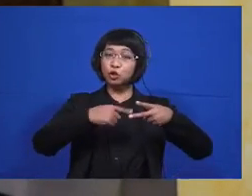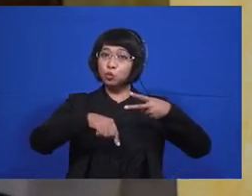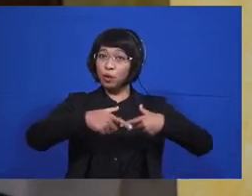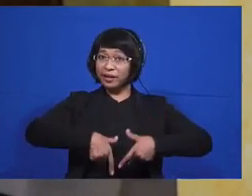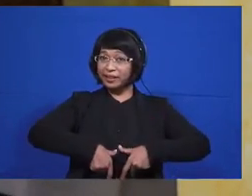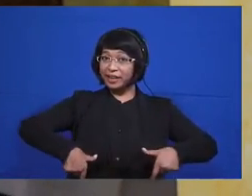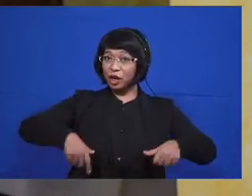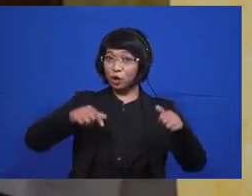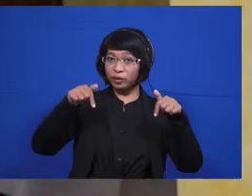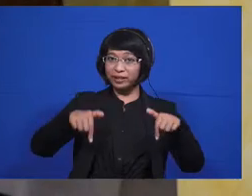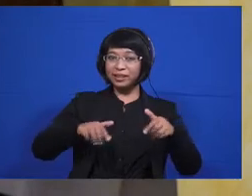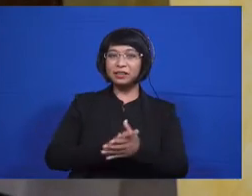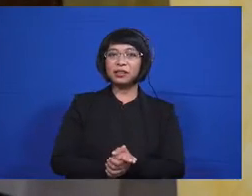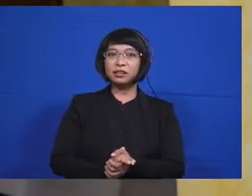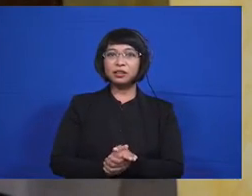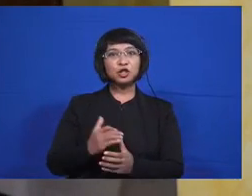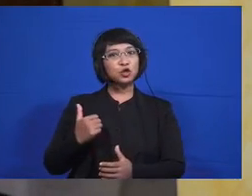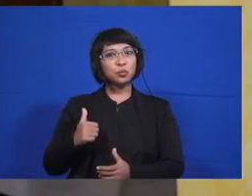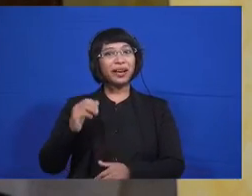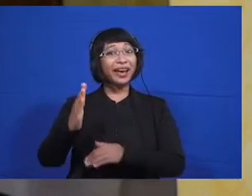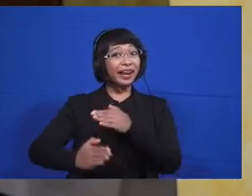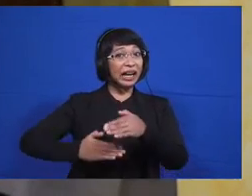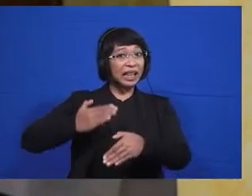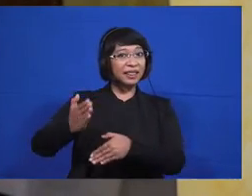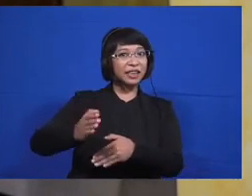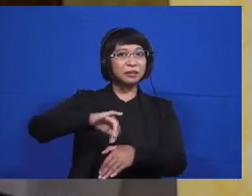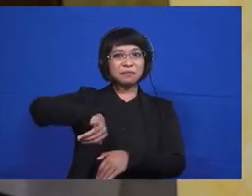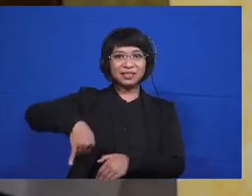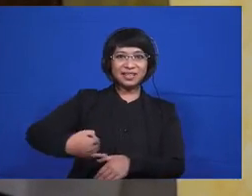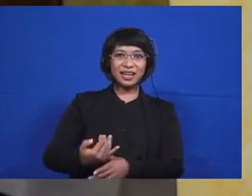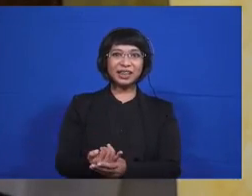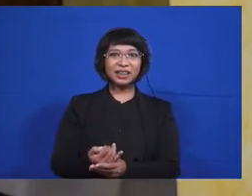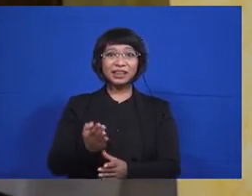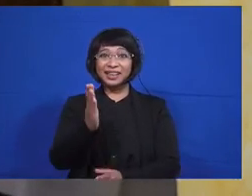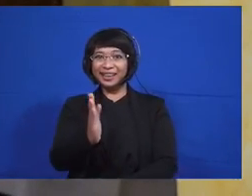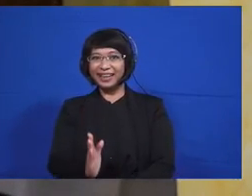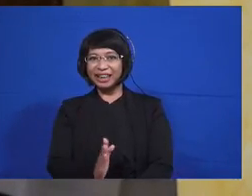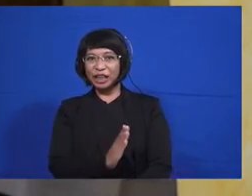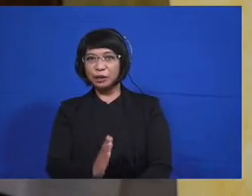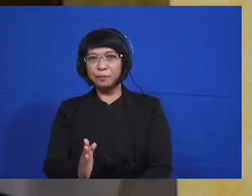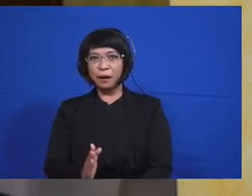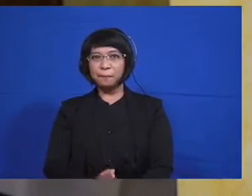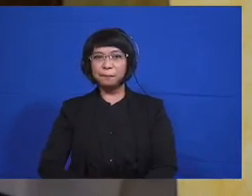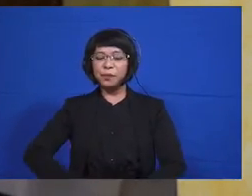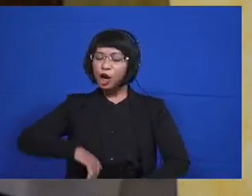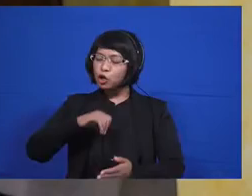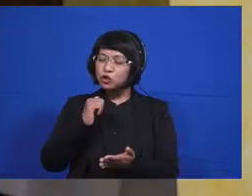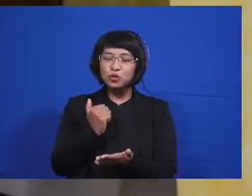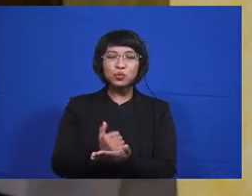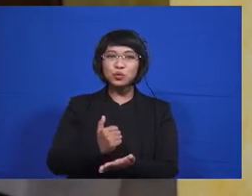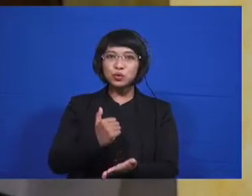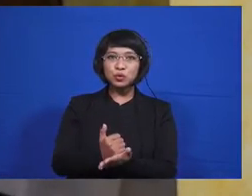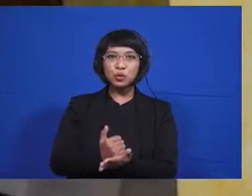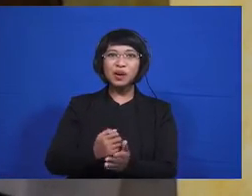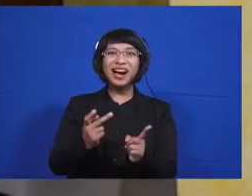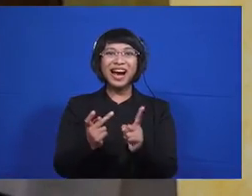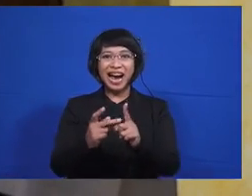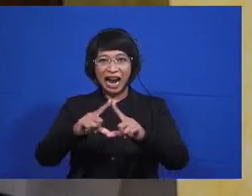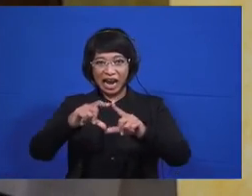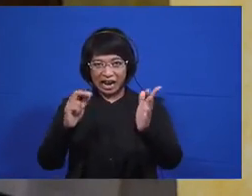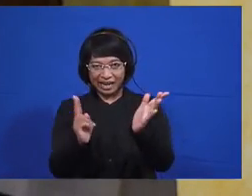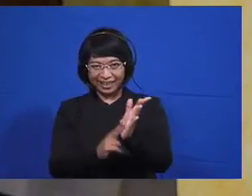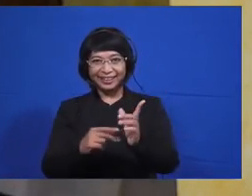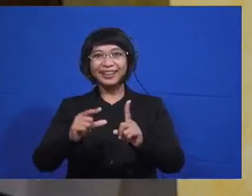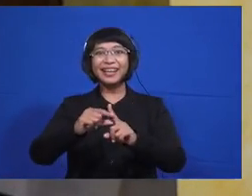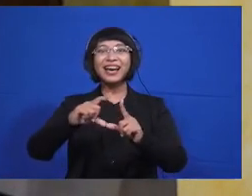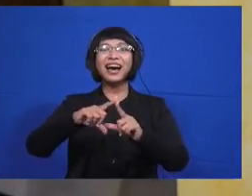supaya nantinya sungguh menjadi imam yang sangat bisa diandalkan untuk